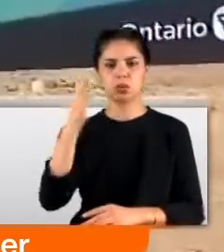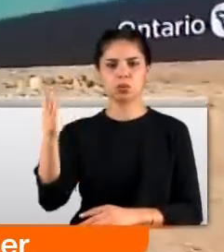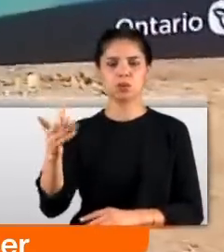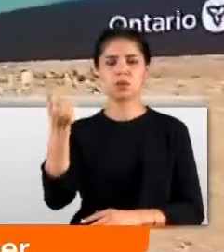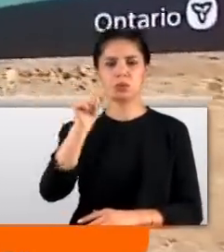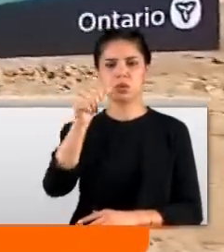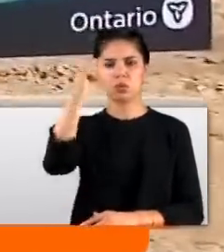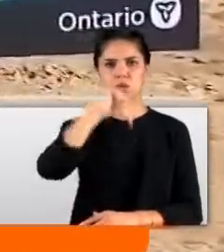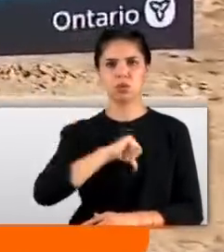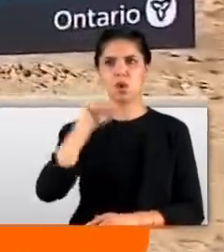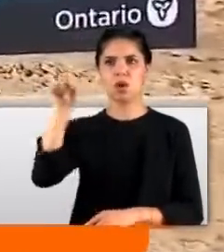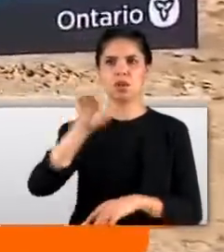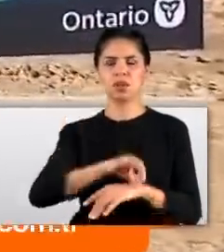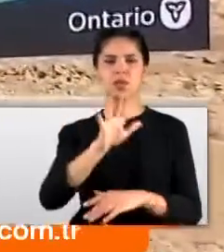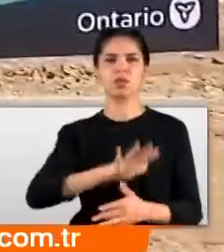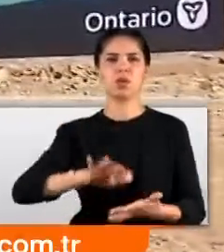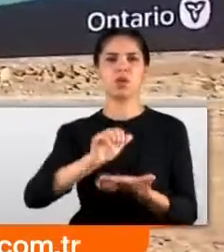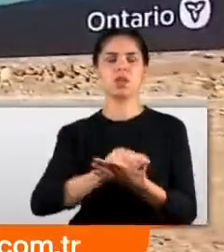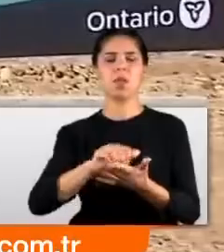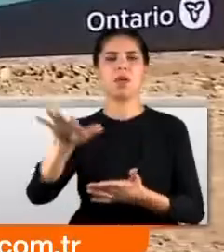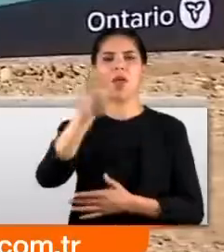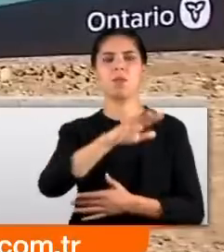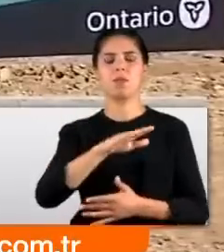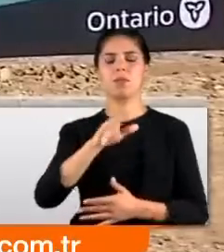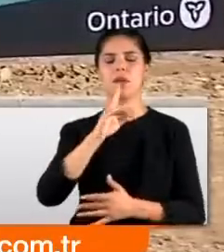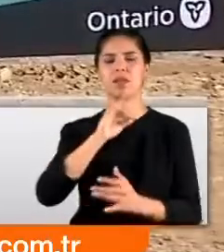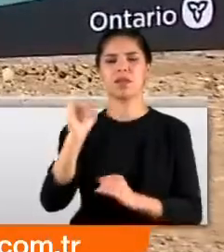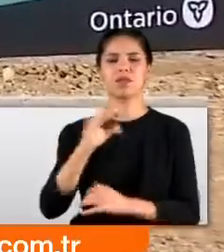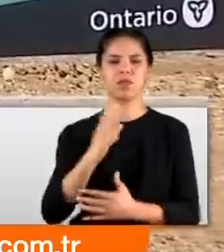bir de su içince o anlar sosyal medyada alay konusu oldu.